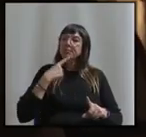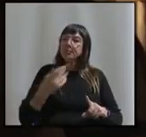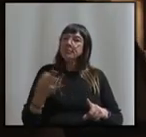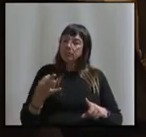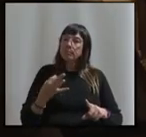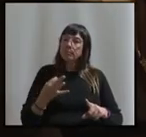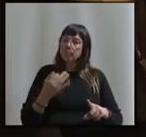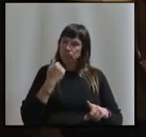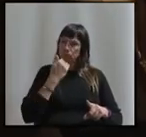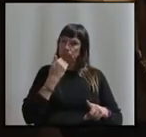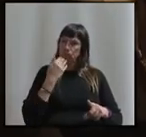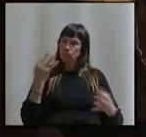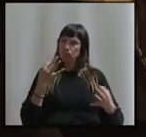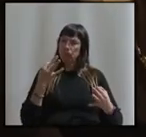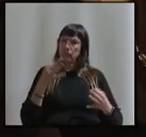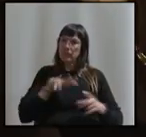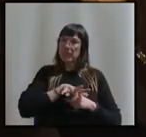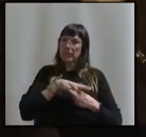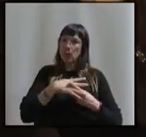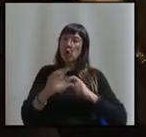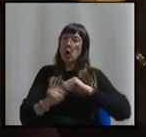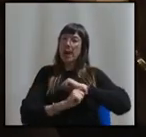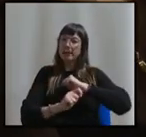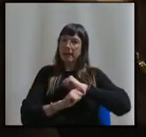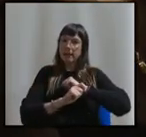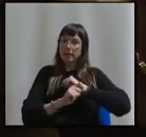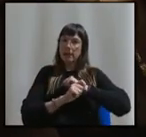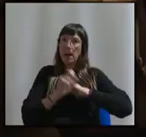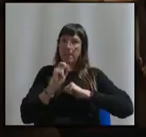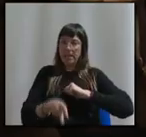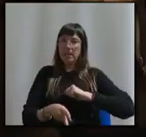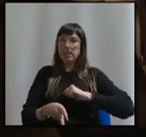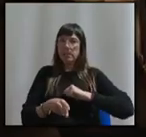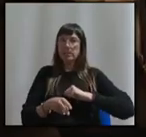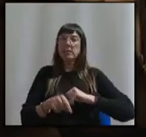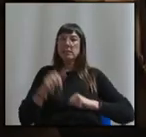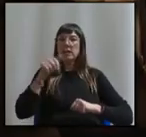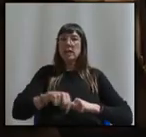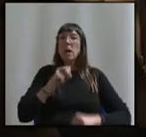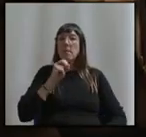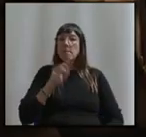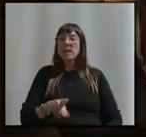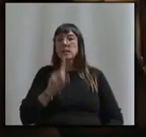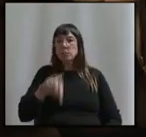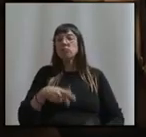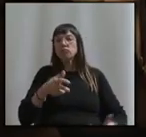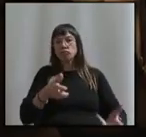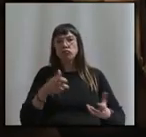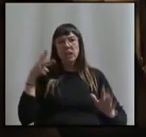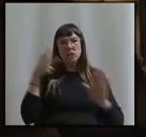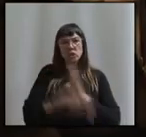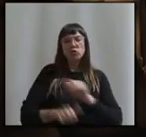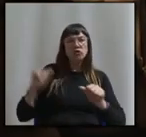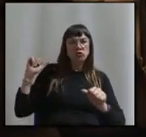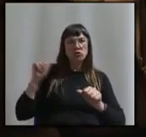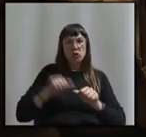de la situació estratègica de la ciutat de Vic. Vic també s'ha guanyat la capitalitat al llarg de la seva història. Si